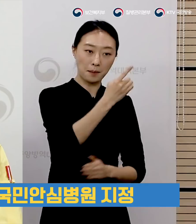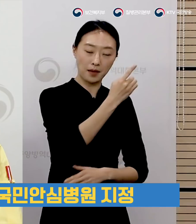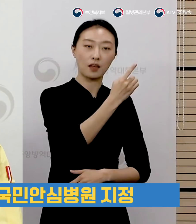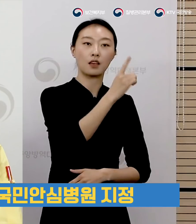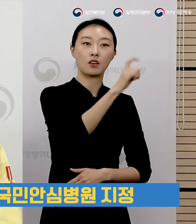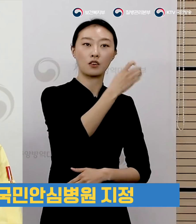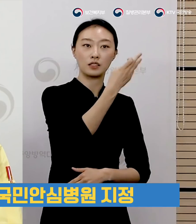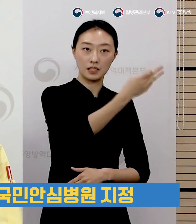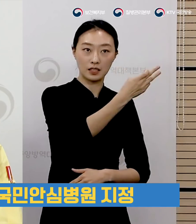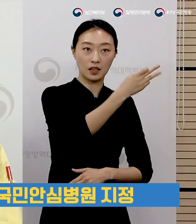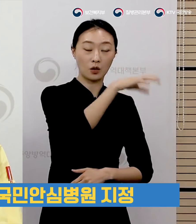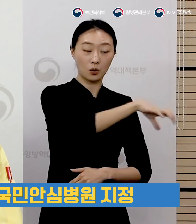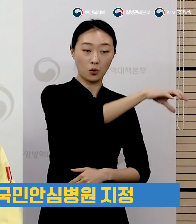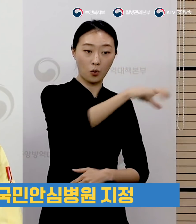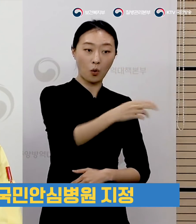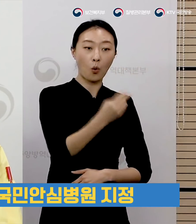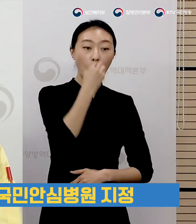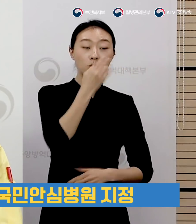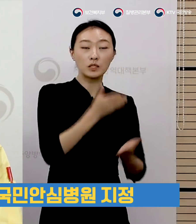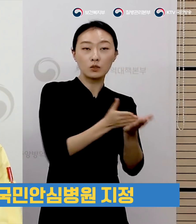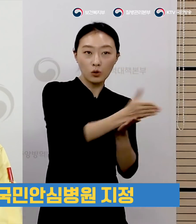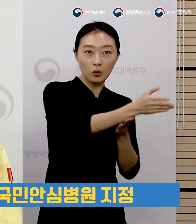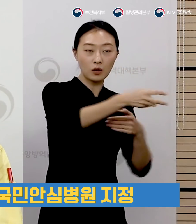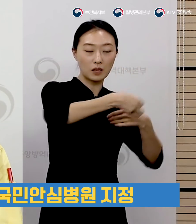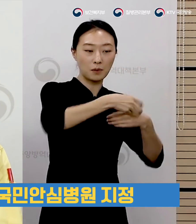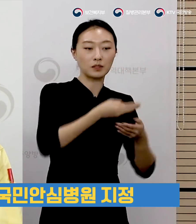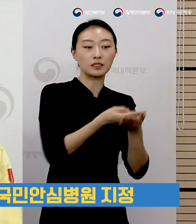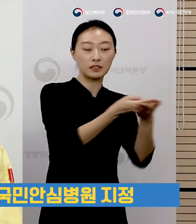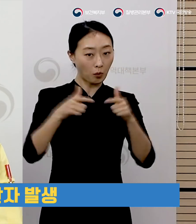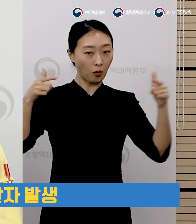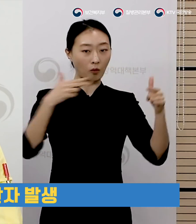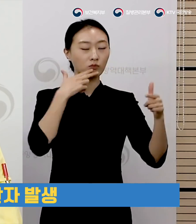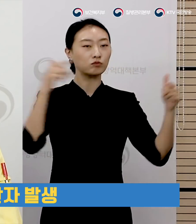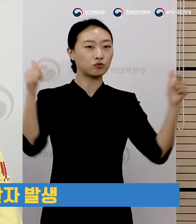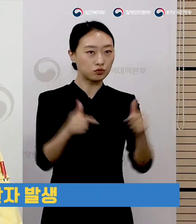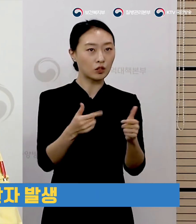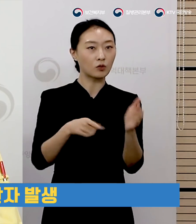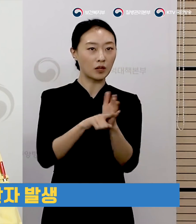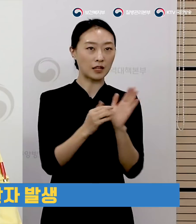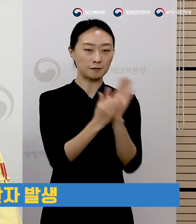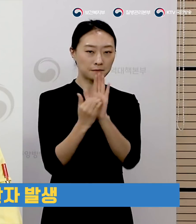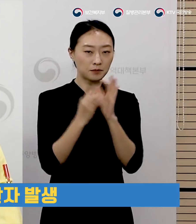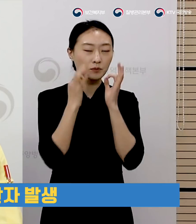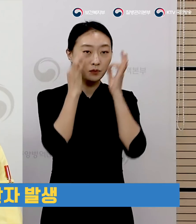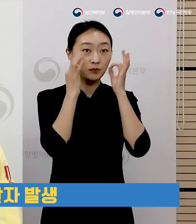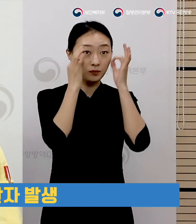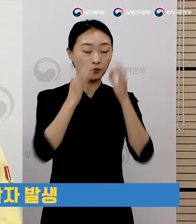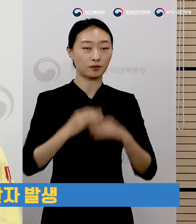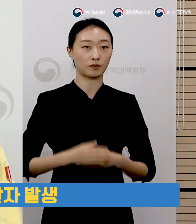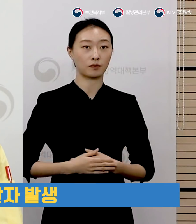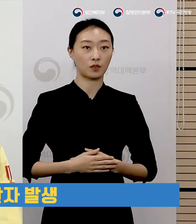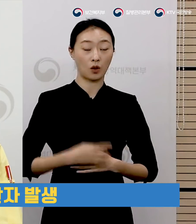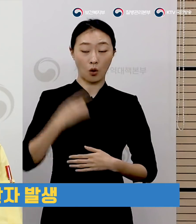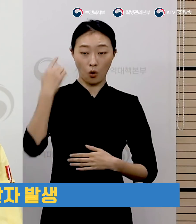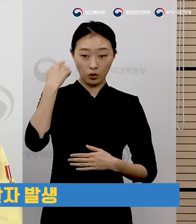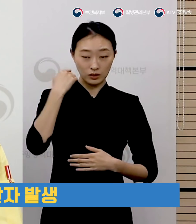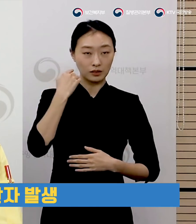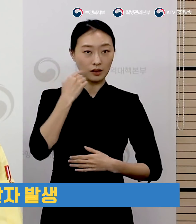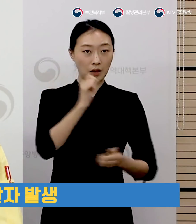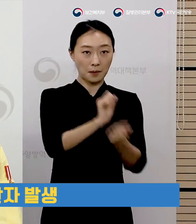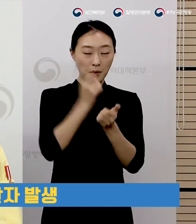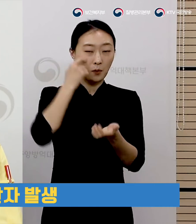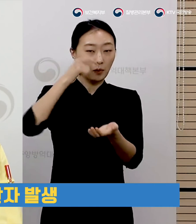113개소는 호흡기 전용 입원실을 병행하여 운영하고 있습니다. 참고로 어제 환자가 확인된